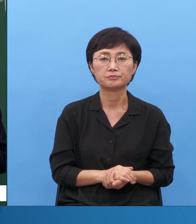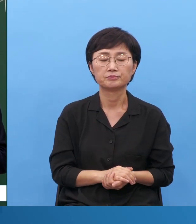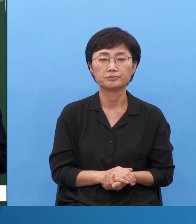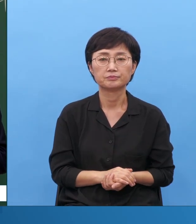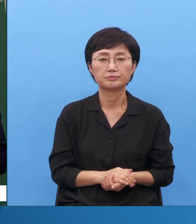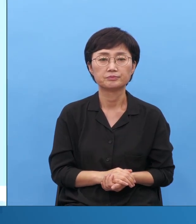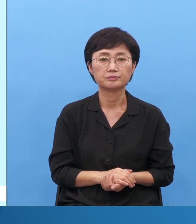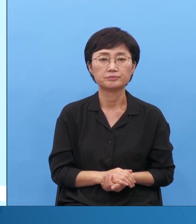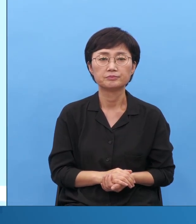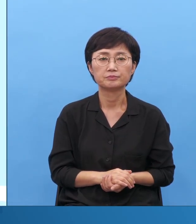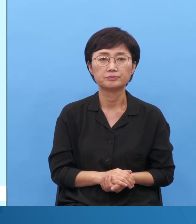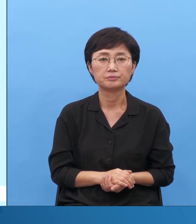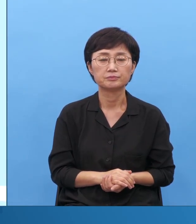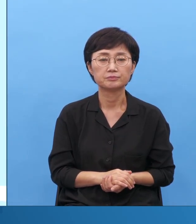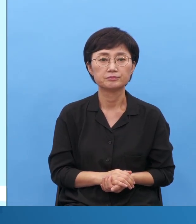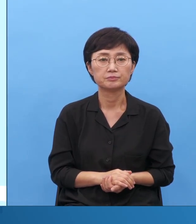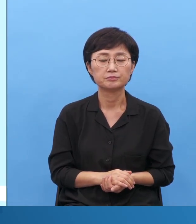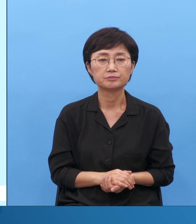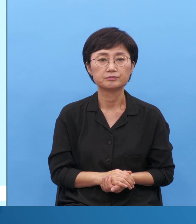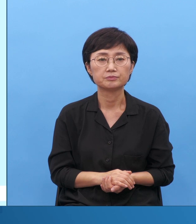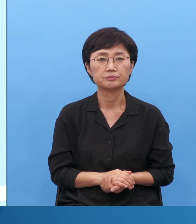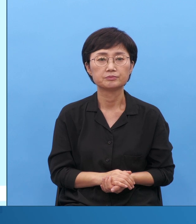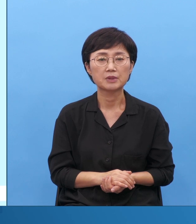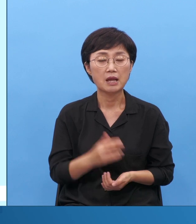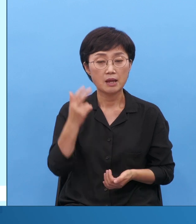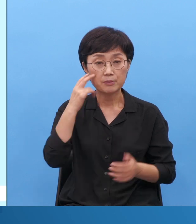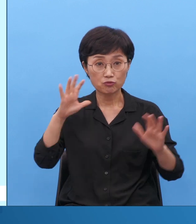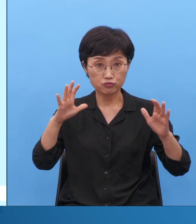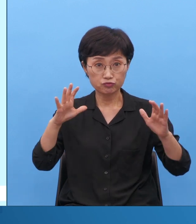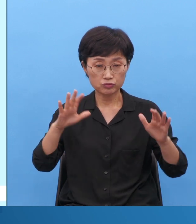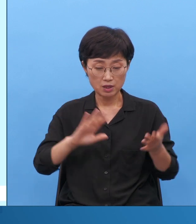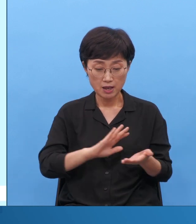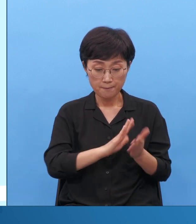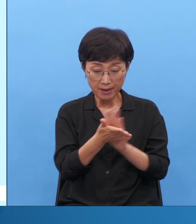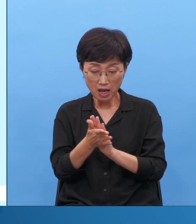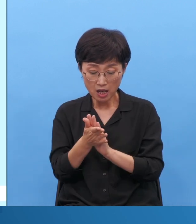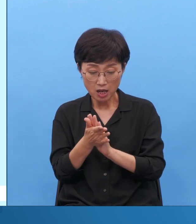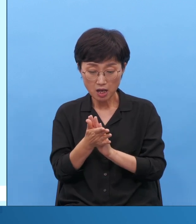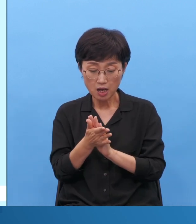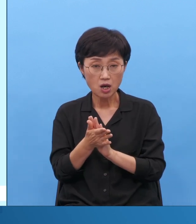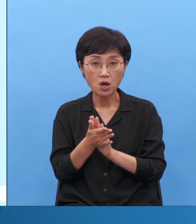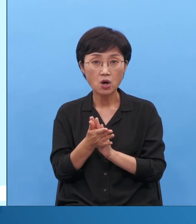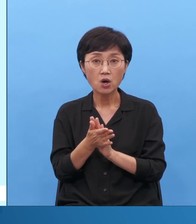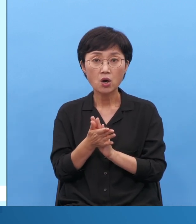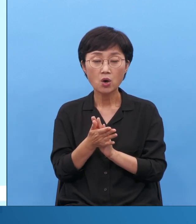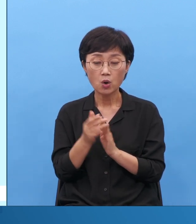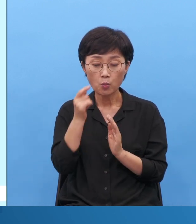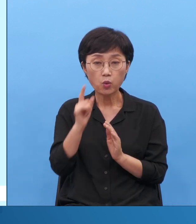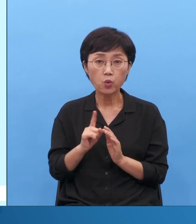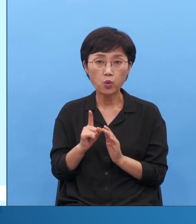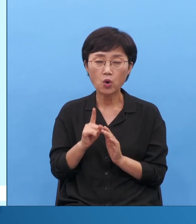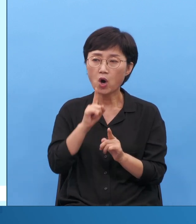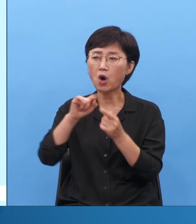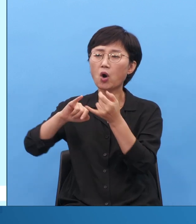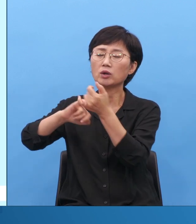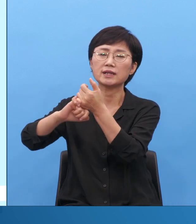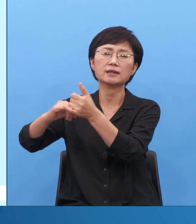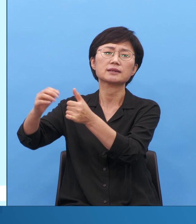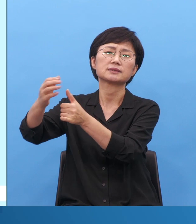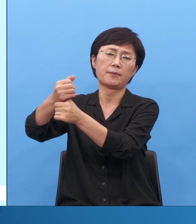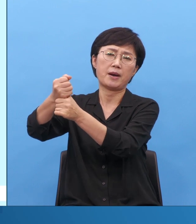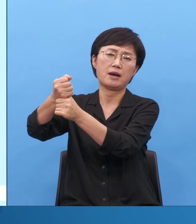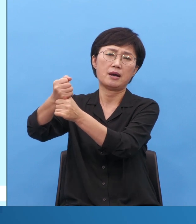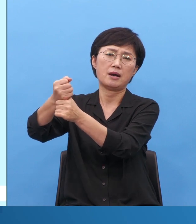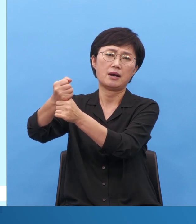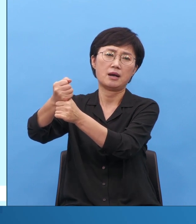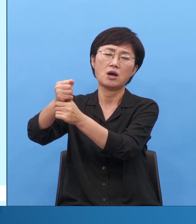전했습니다. 류광수 목사는 미국을 바꾸는 응답은 반드시 성취될 하나님의 언약이지만 우리가 그